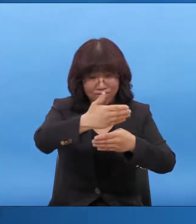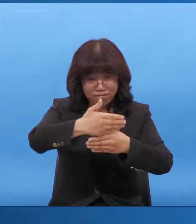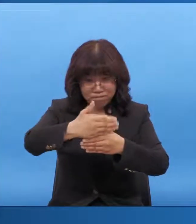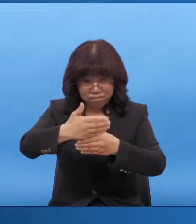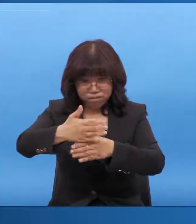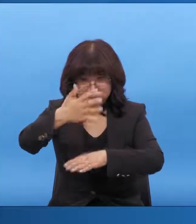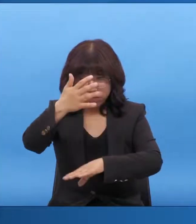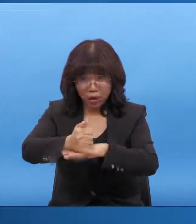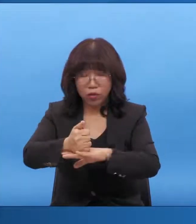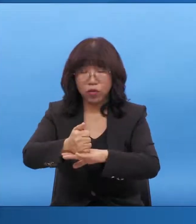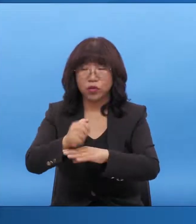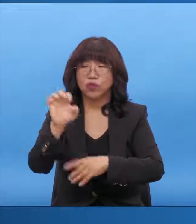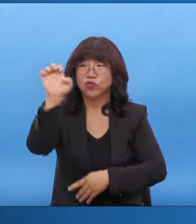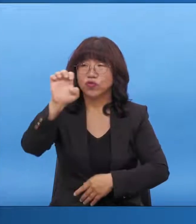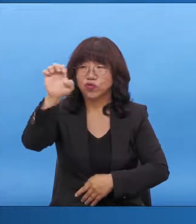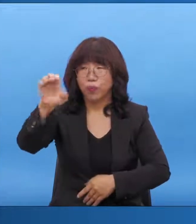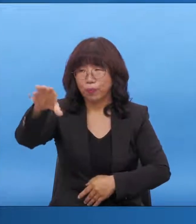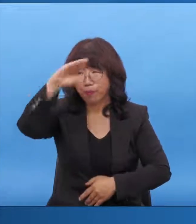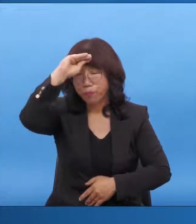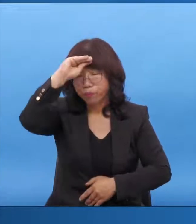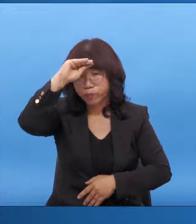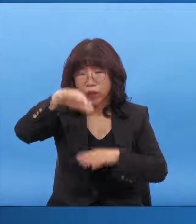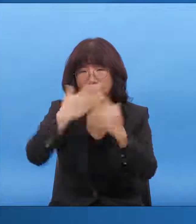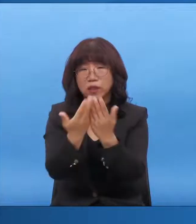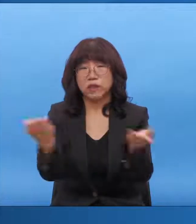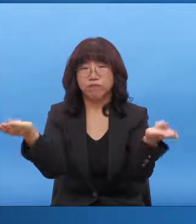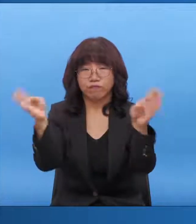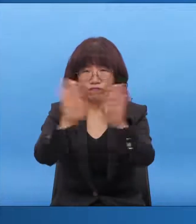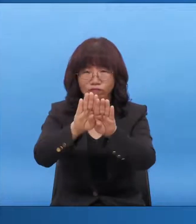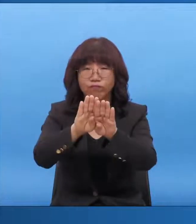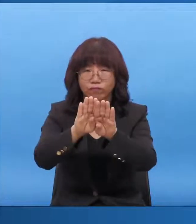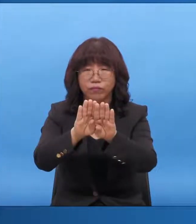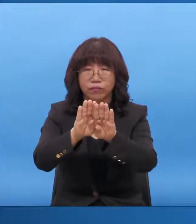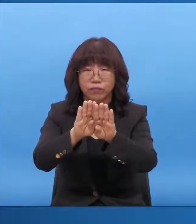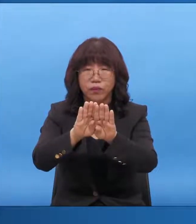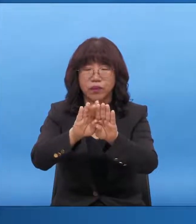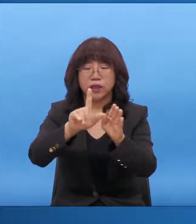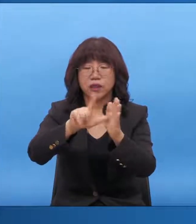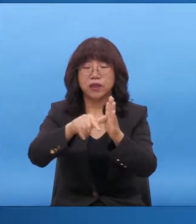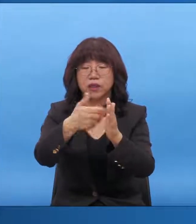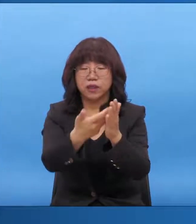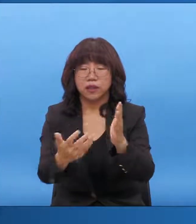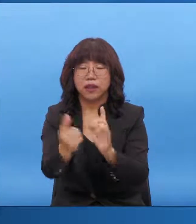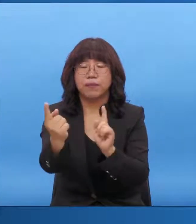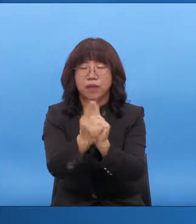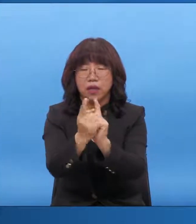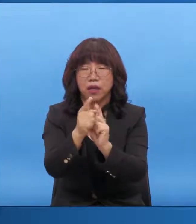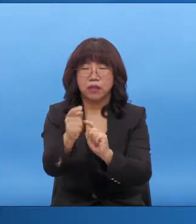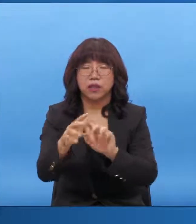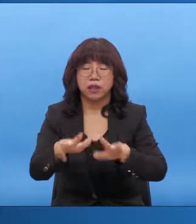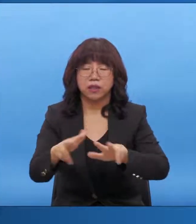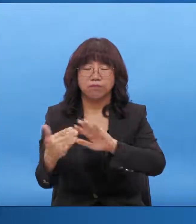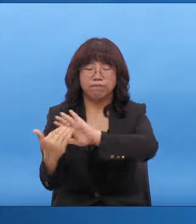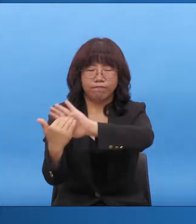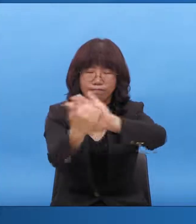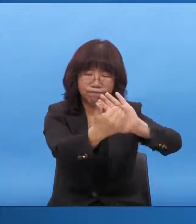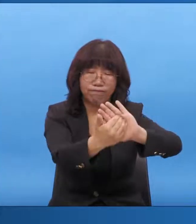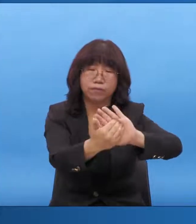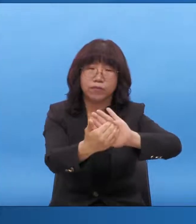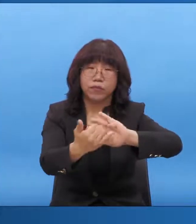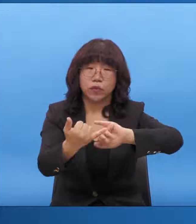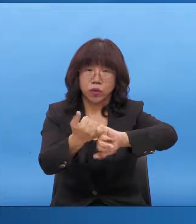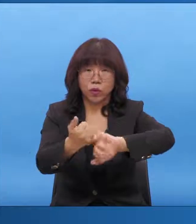와요. And in Europe, all the churches have already closed their doors. That's the age that has come. 이걸 막아야 됩니다. And this is what we have to block. 어떤